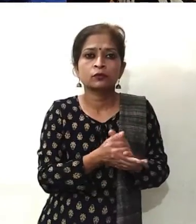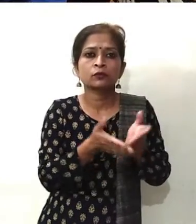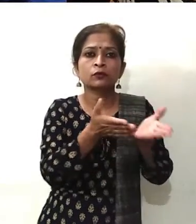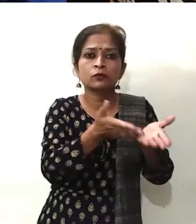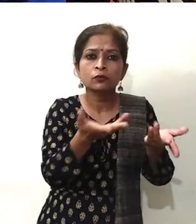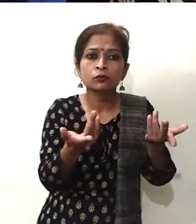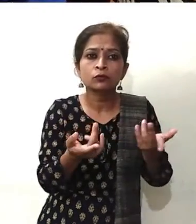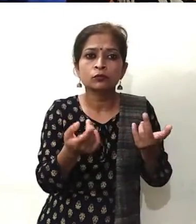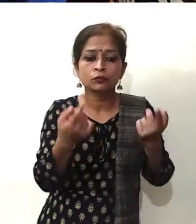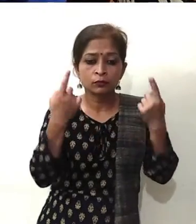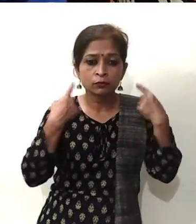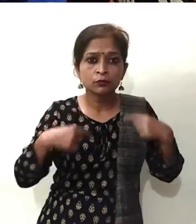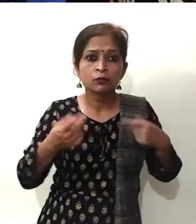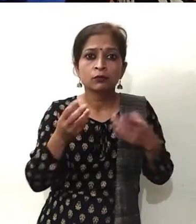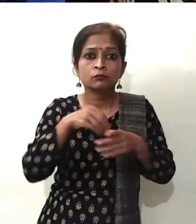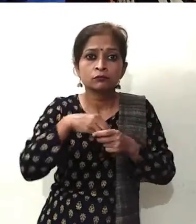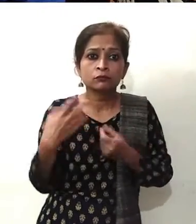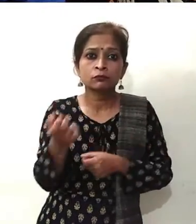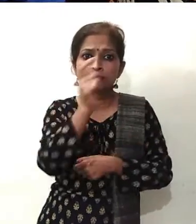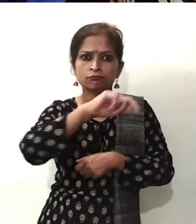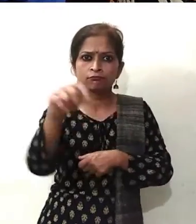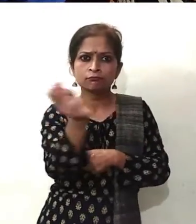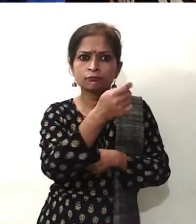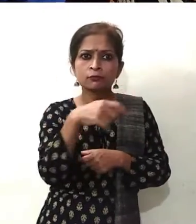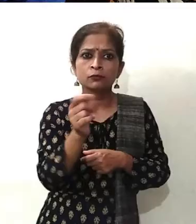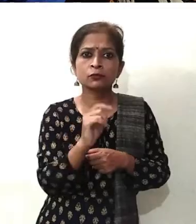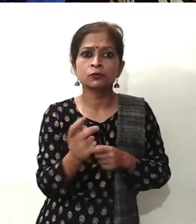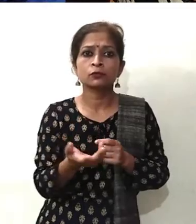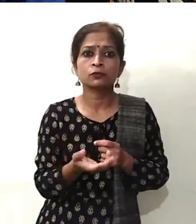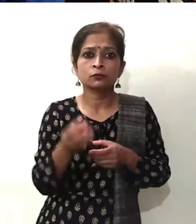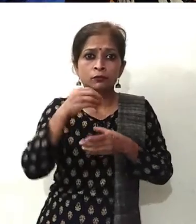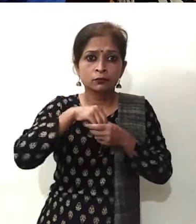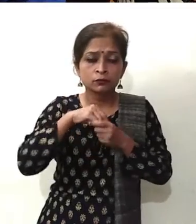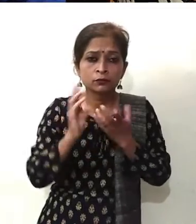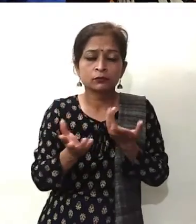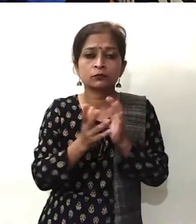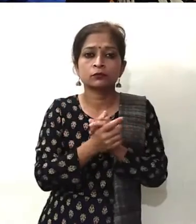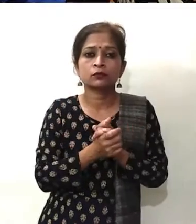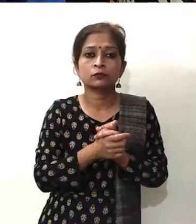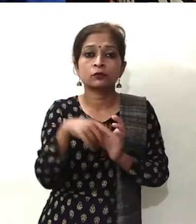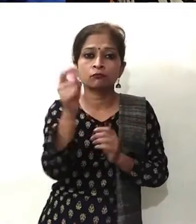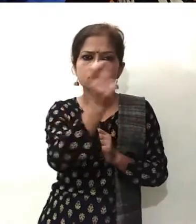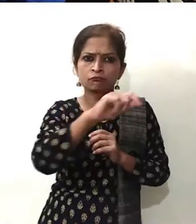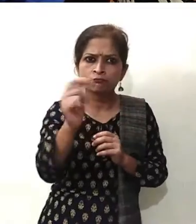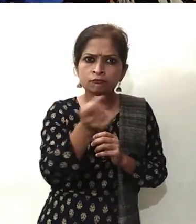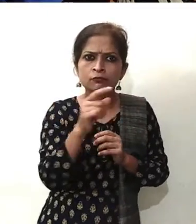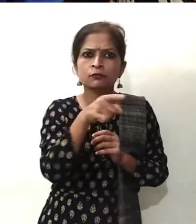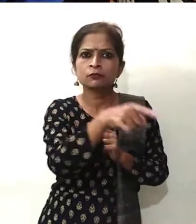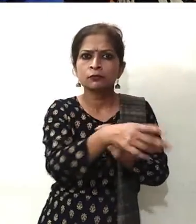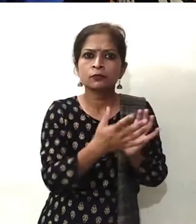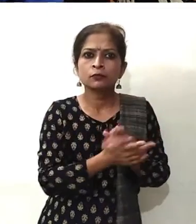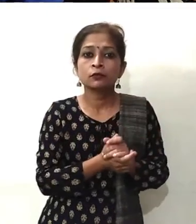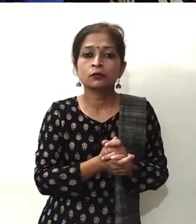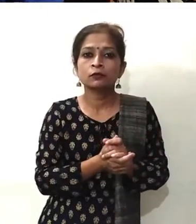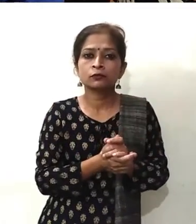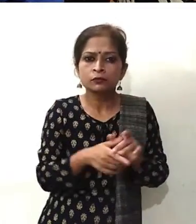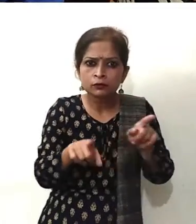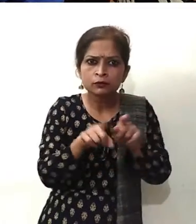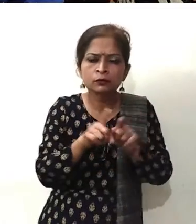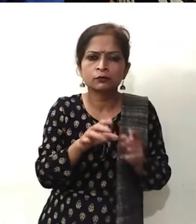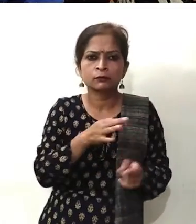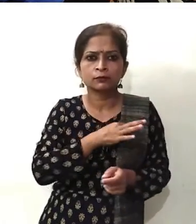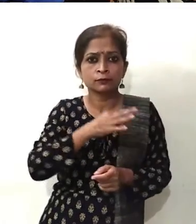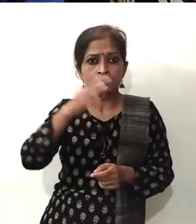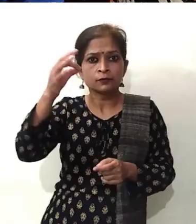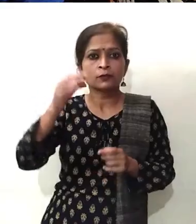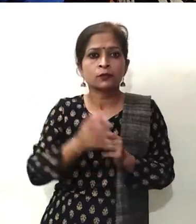चीज धारण किया हुआ है, एक क्षत्रिय का ढंग रंग होता है कि वो युद्ध कौशल में मुक्ति पा जाए, एक